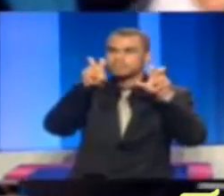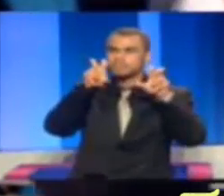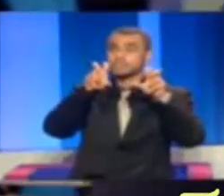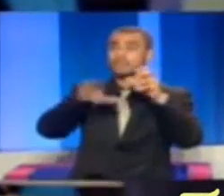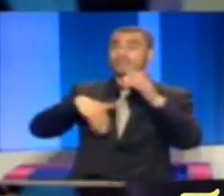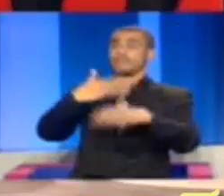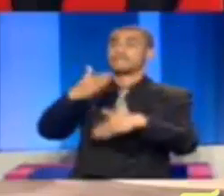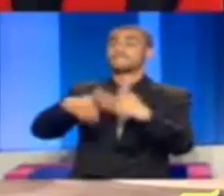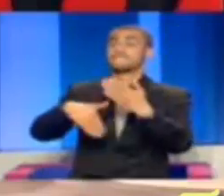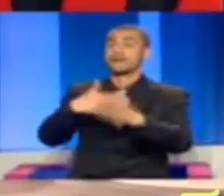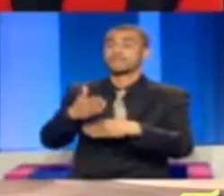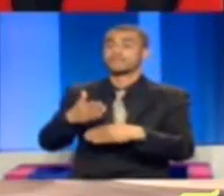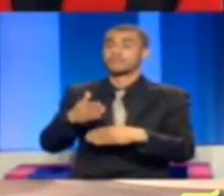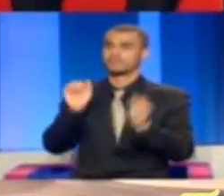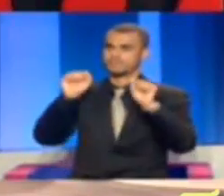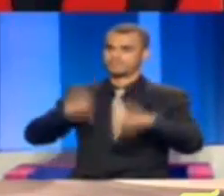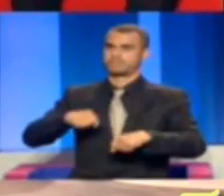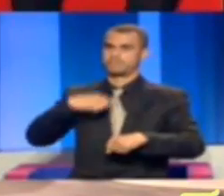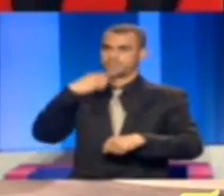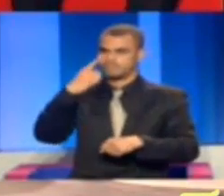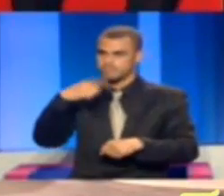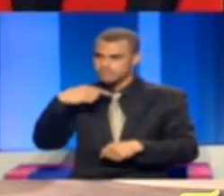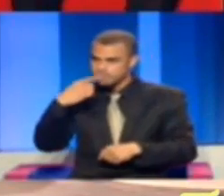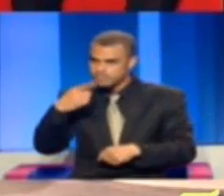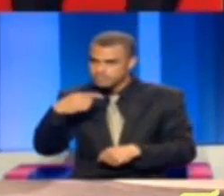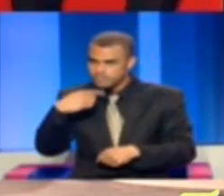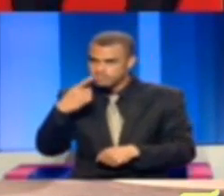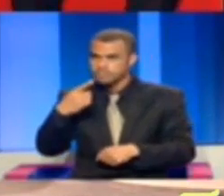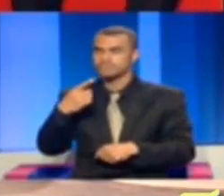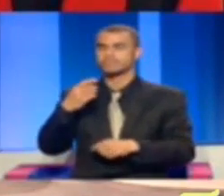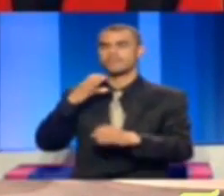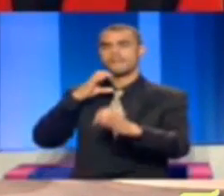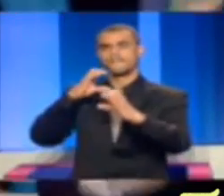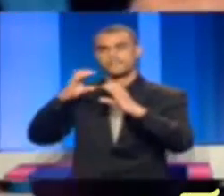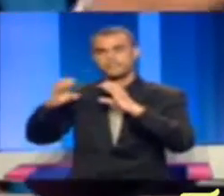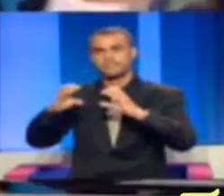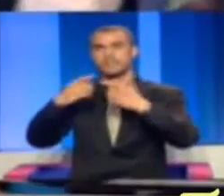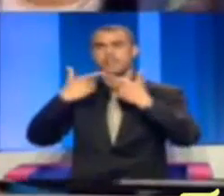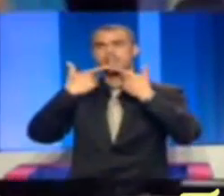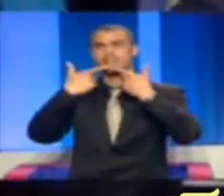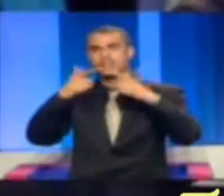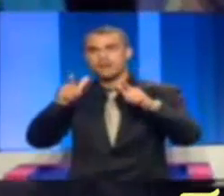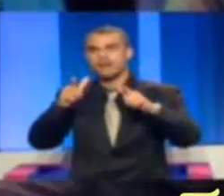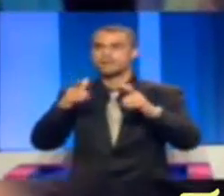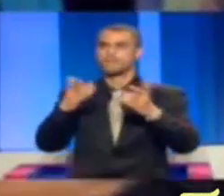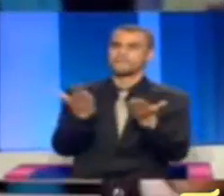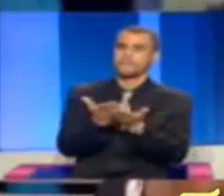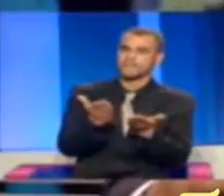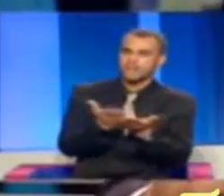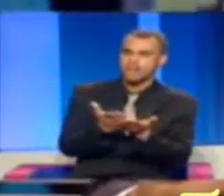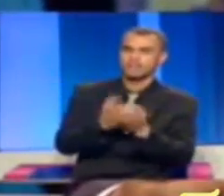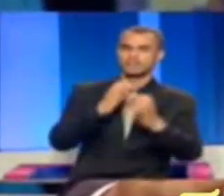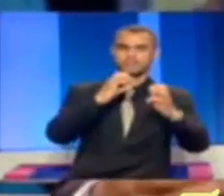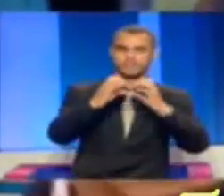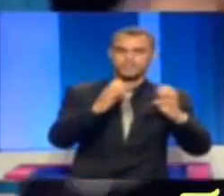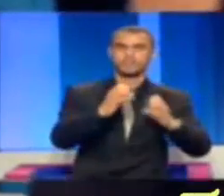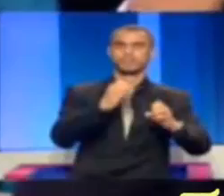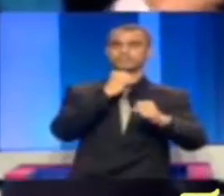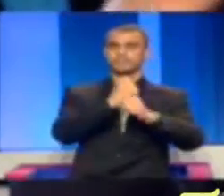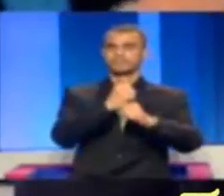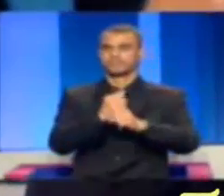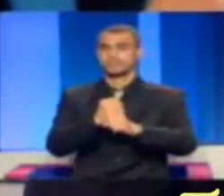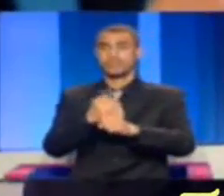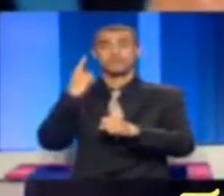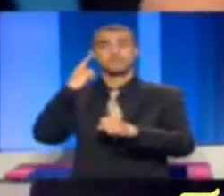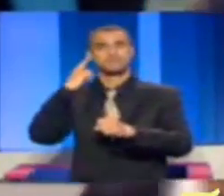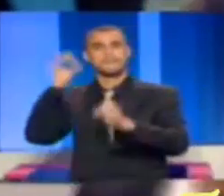نستعملوا هذيك اللغه المنطوقه اللي تنتعلموها من السمع، تنتوليو تنستعملوها في التخاطب، تنستعملوها في المدرسه، تنستعملوها في العمل. اذا